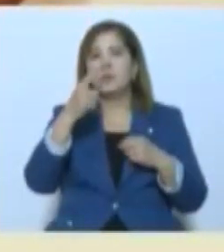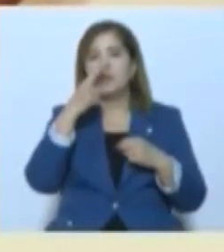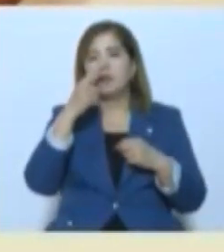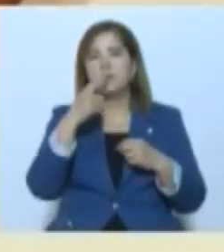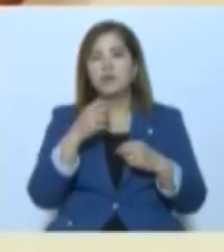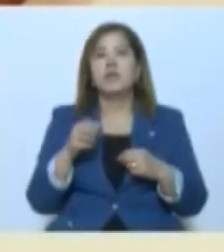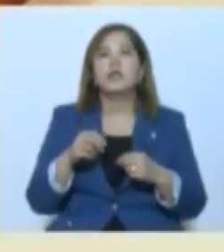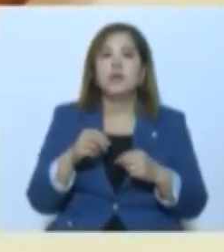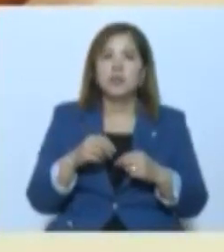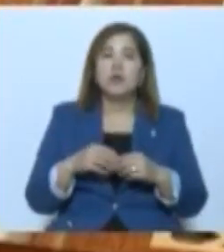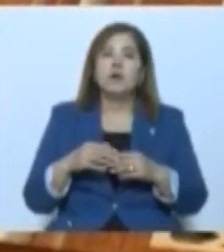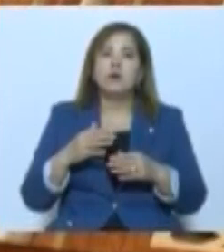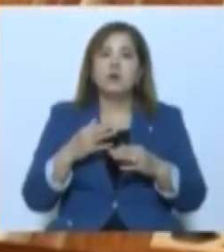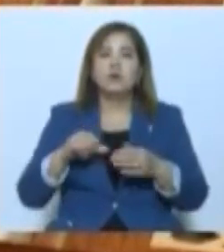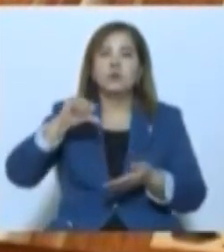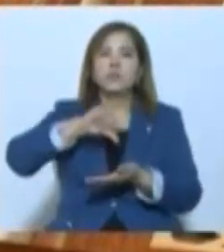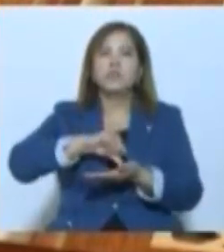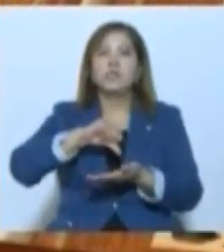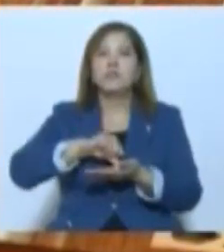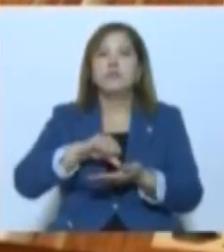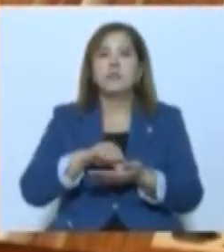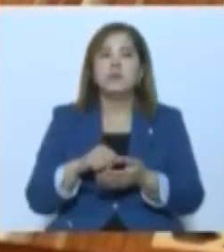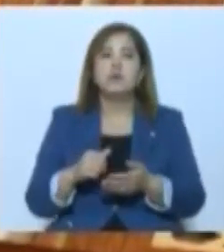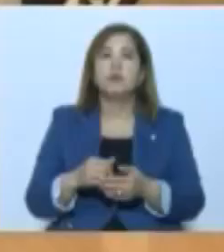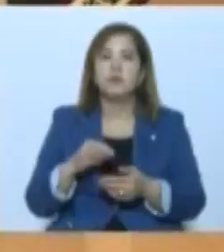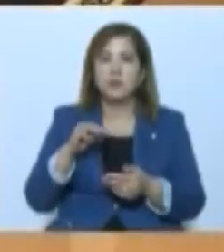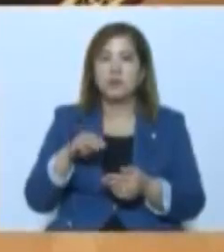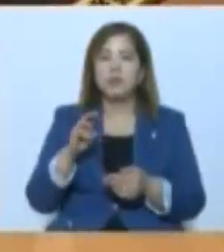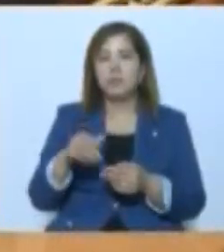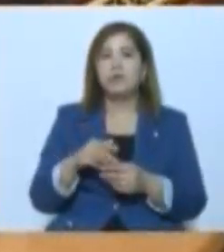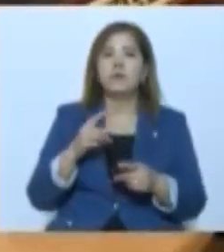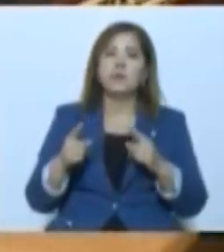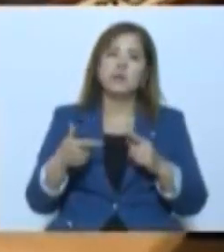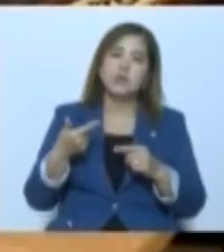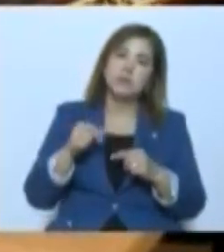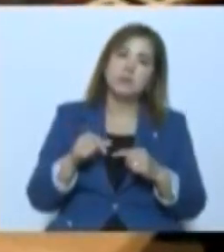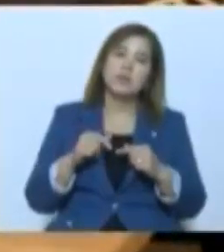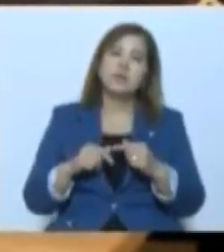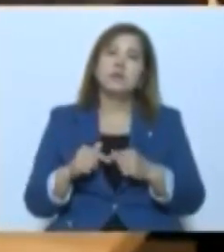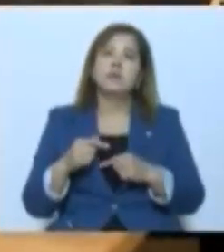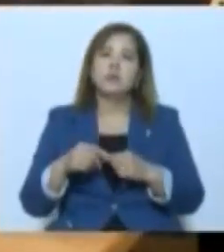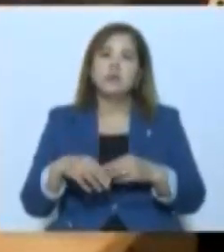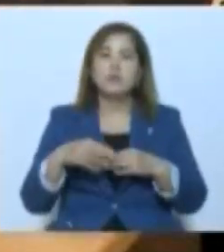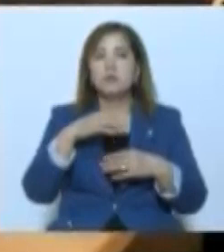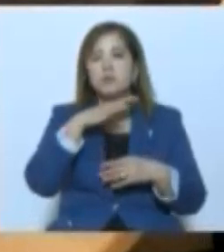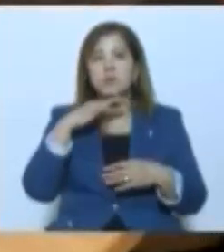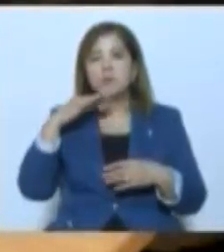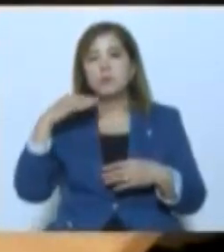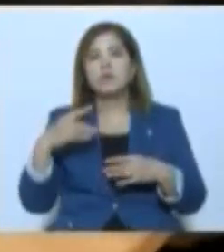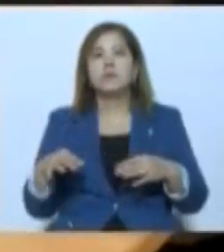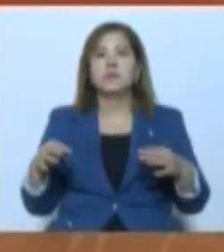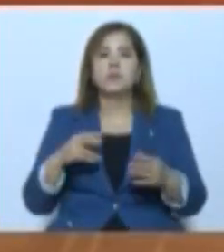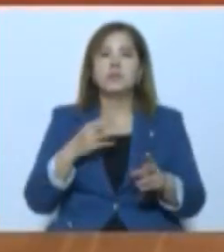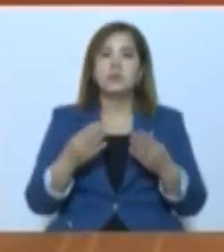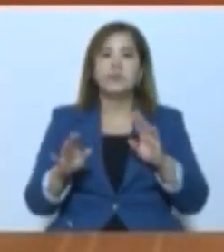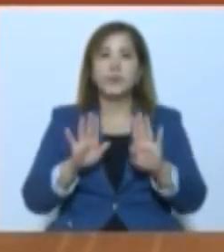ленба ев участвовал в международном конкурсе косторезы представлено около полутора тысяч уникальных произведе в разных